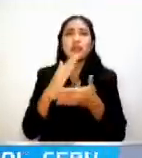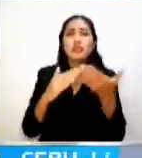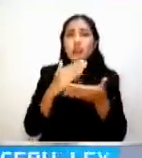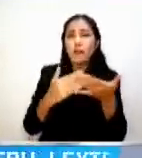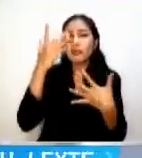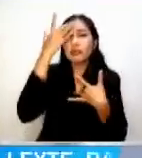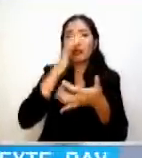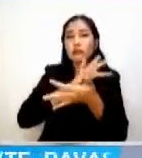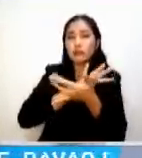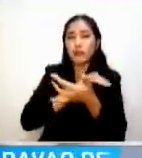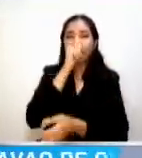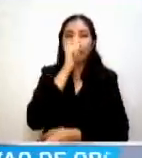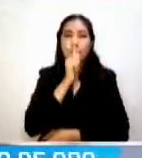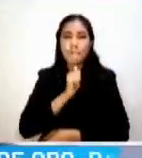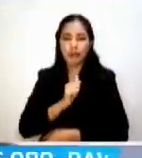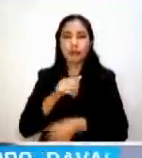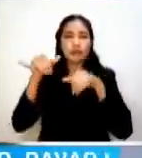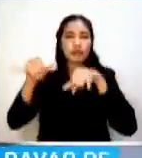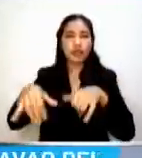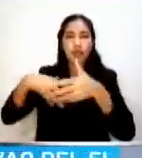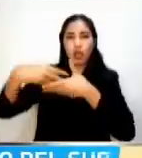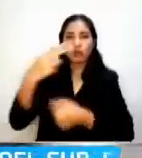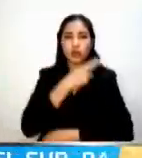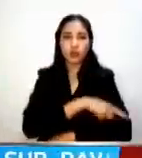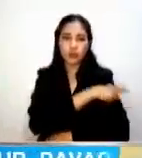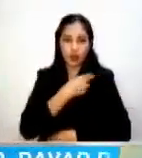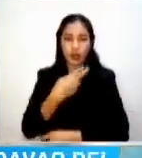ng ospital. Narito po ang aking report.